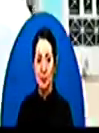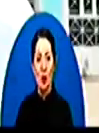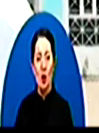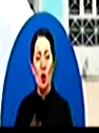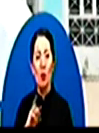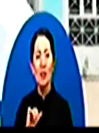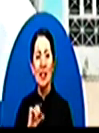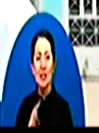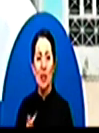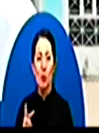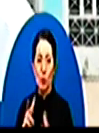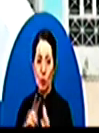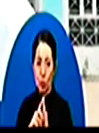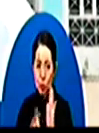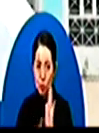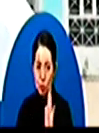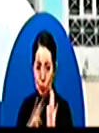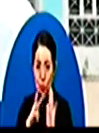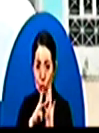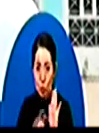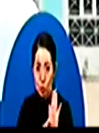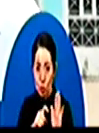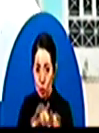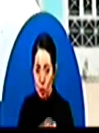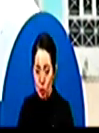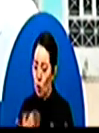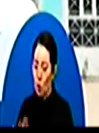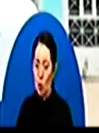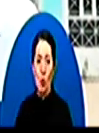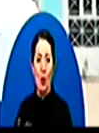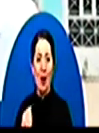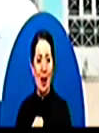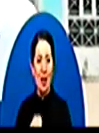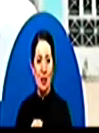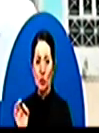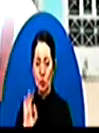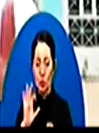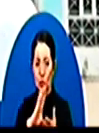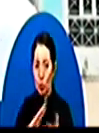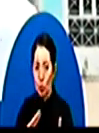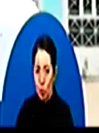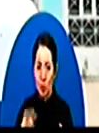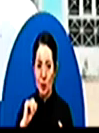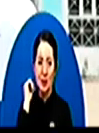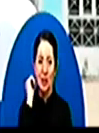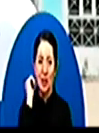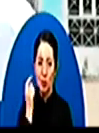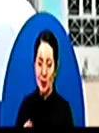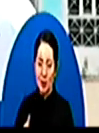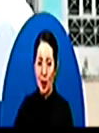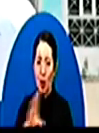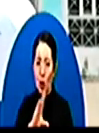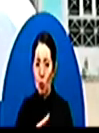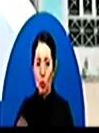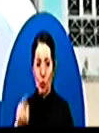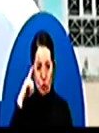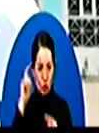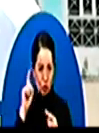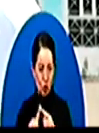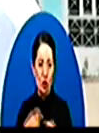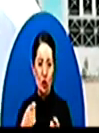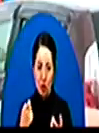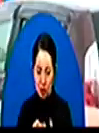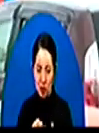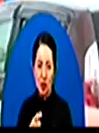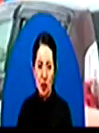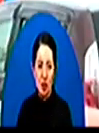Ардын намын мөрийн хөтөлбөр дээр туссан байгаа энэ одоо ажиллагуудыг бууруулах, ядуурлыг хөнийг дахин бууруулах энэ зорилтоо биелүүлээрэй гэж их загч